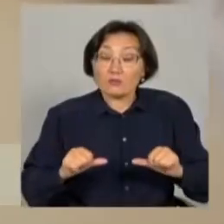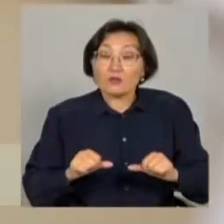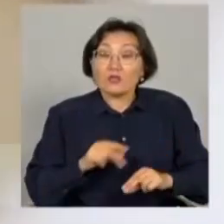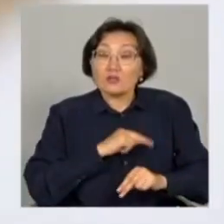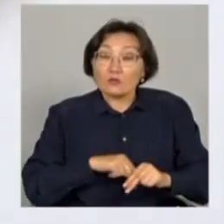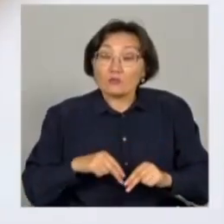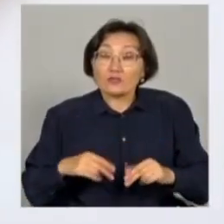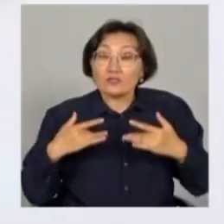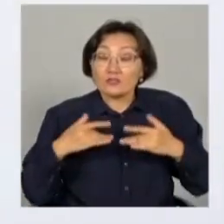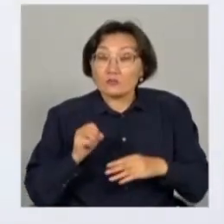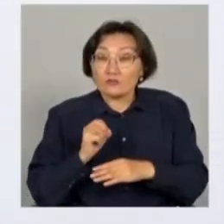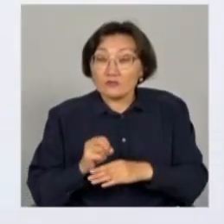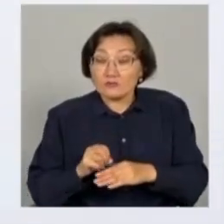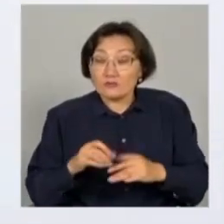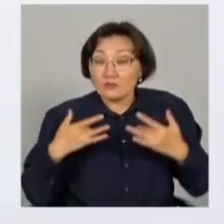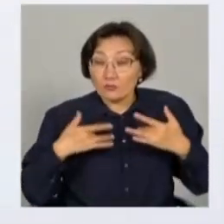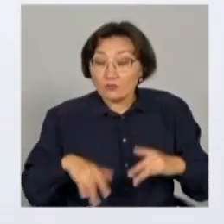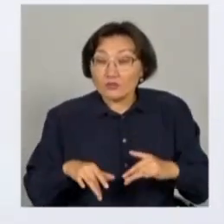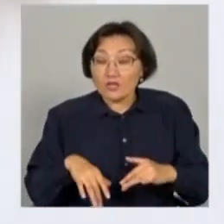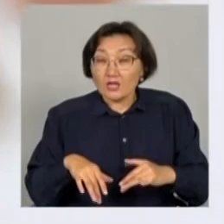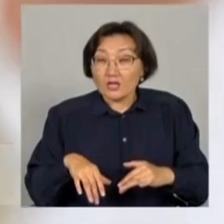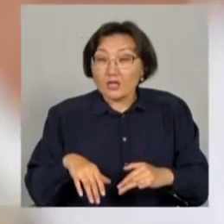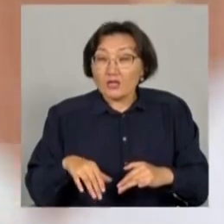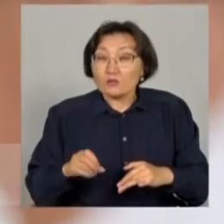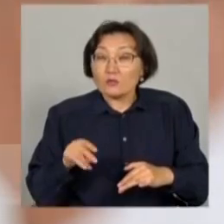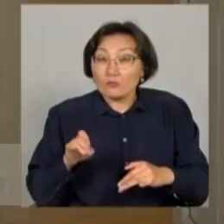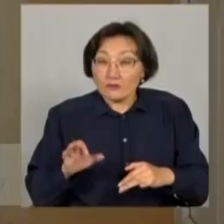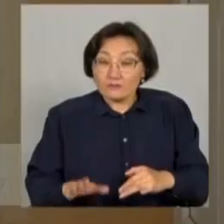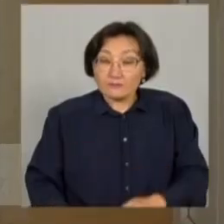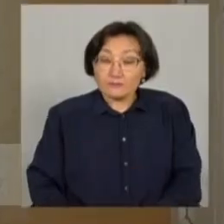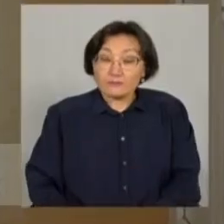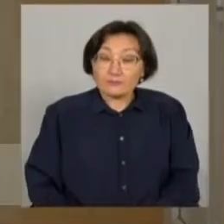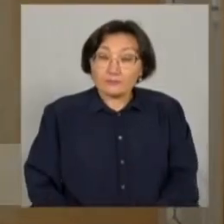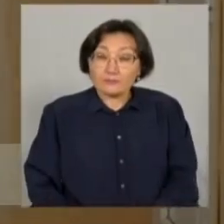должности отстранили главу Центральной городской больницы Наримана Табумбаева.